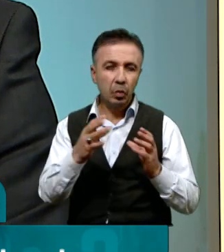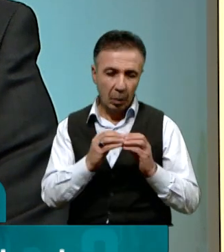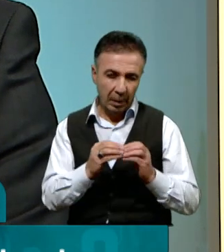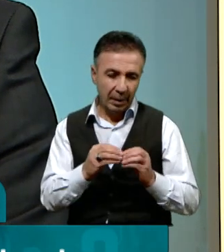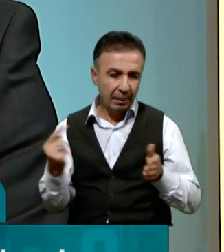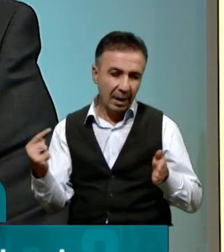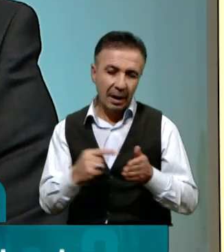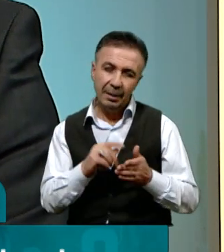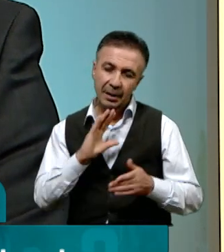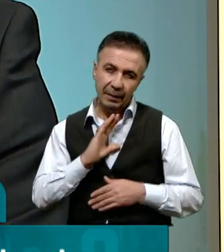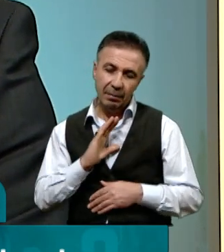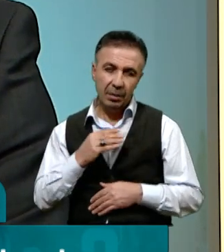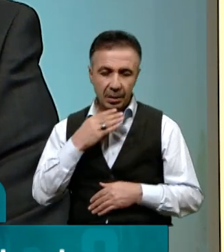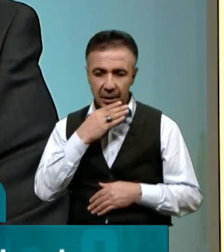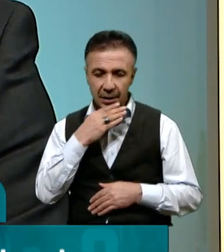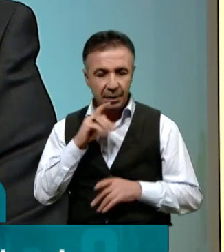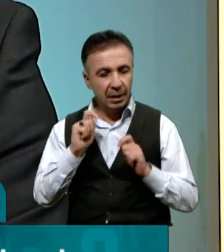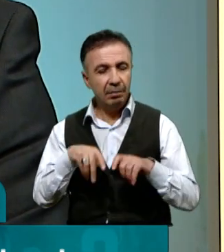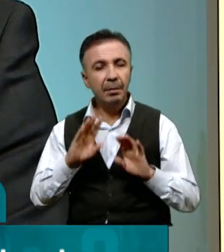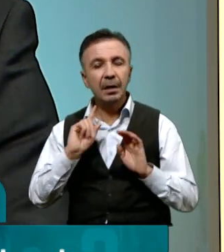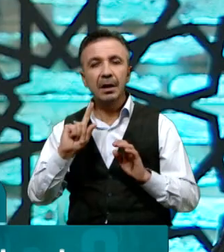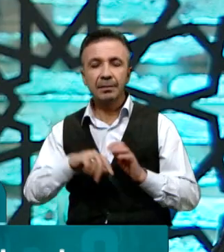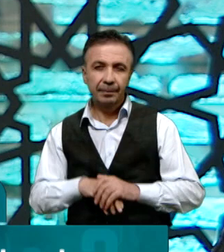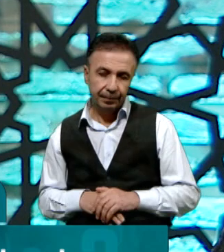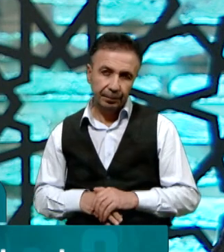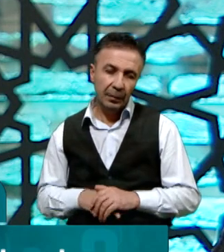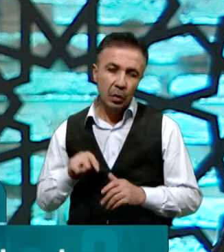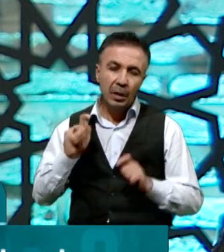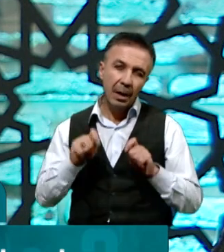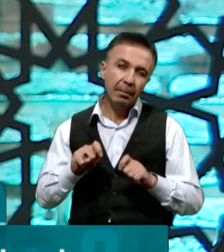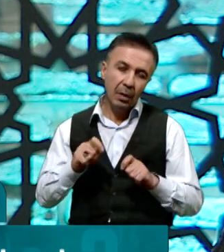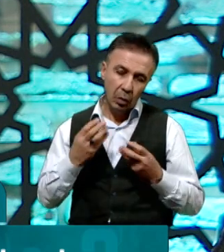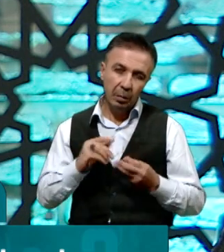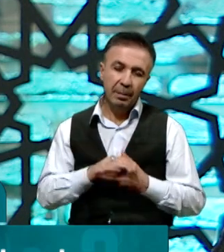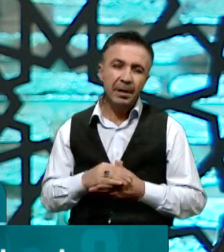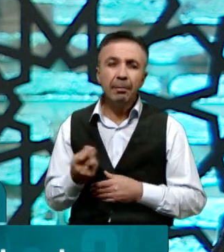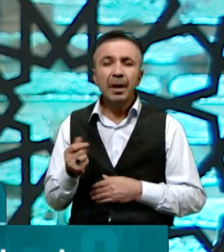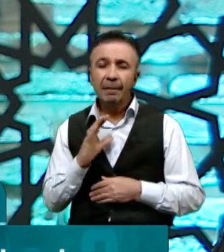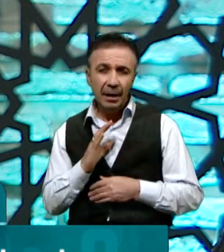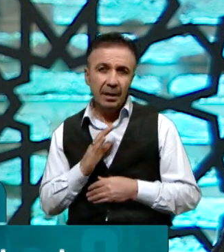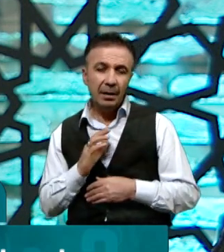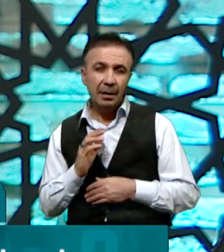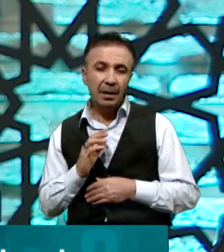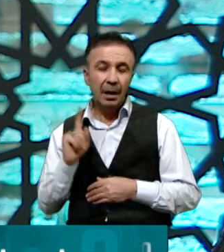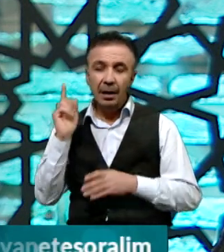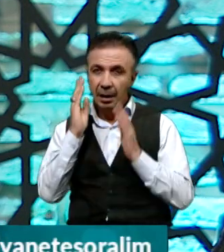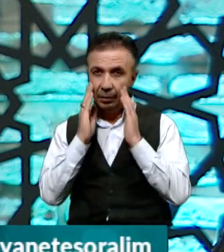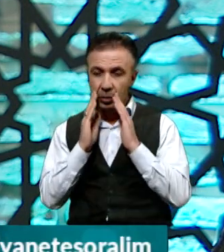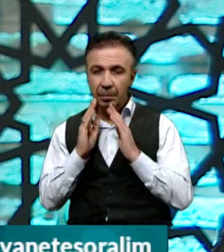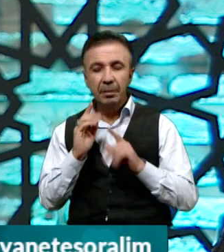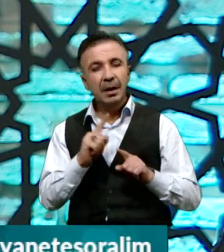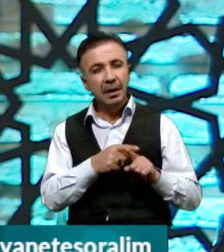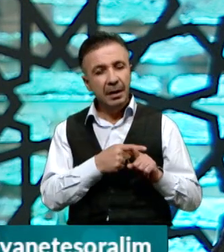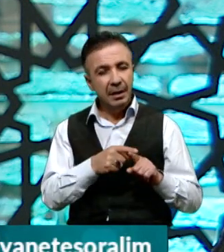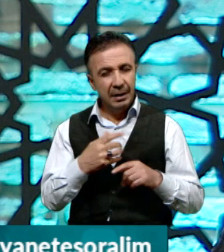ne yapmamak lazım? İstismar aracı kurbanı yapmamak lazım. Yani şunu yapabilir miyiz hocam peki? Bizim maddi gücümüz var Allah'a hamdolsun. Evet. Bir hisse kendimiz